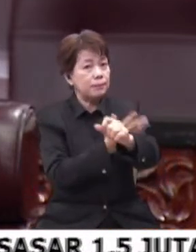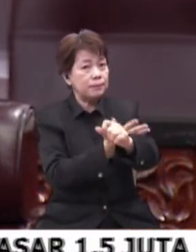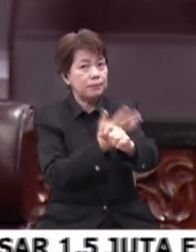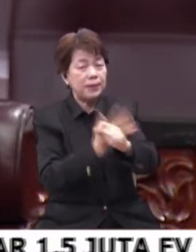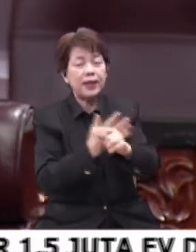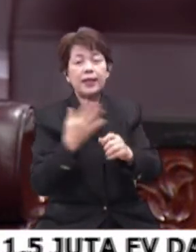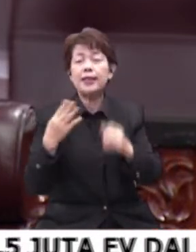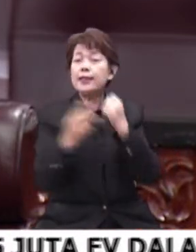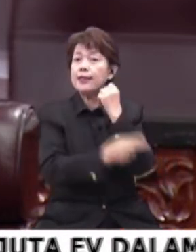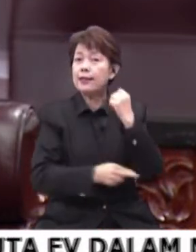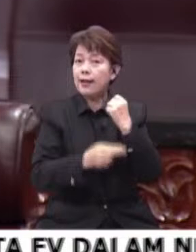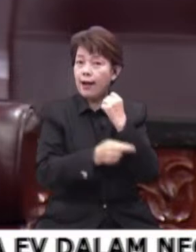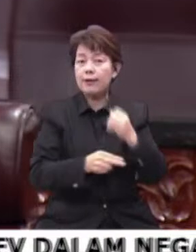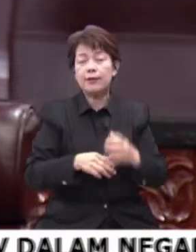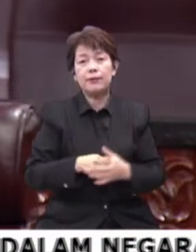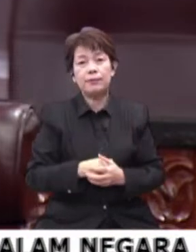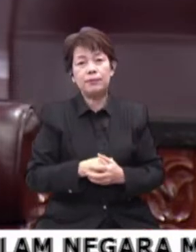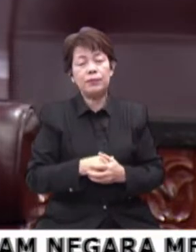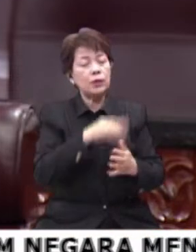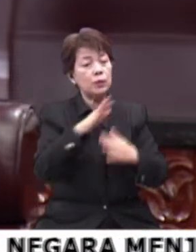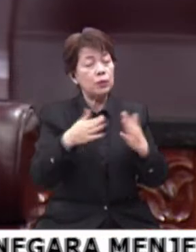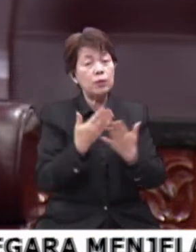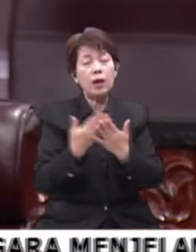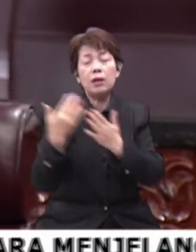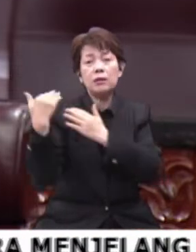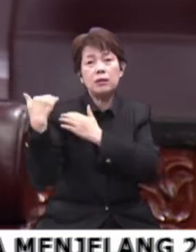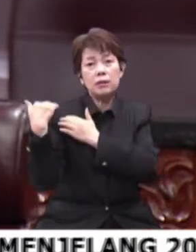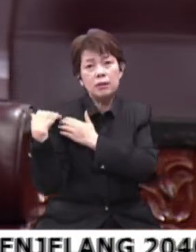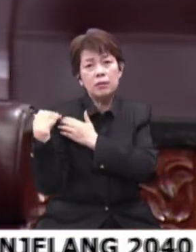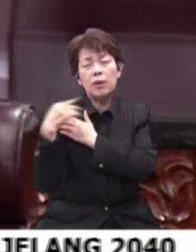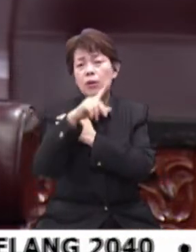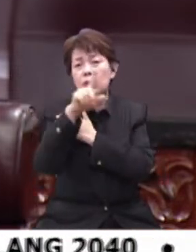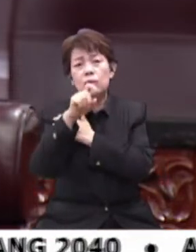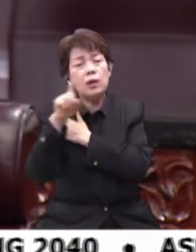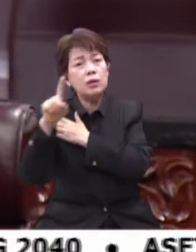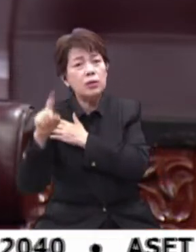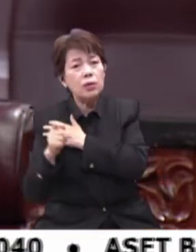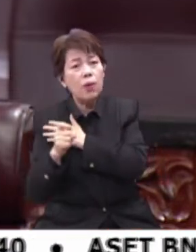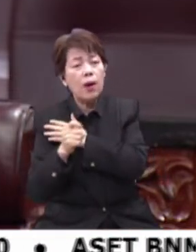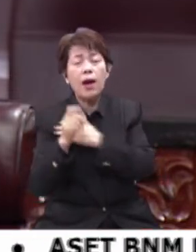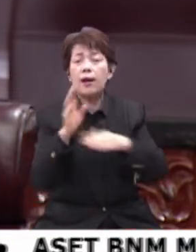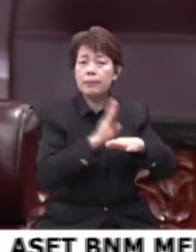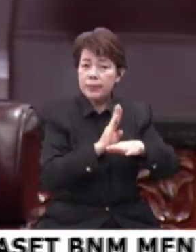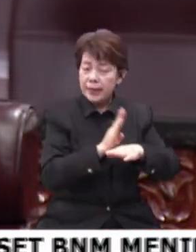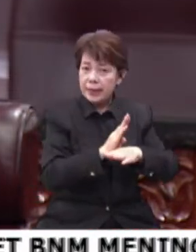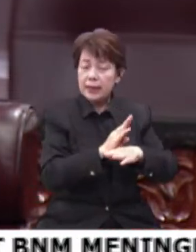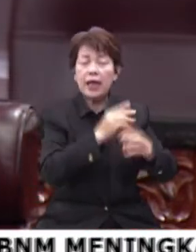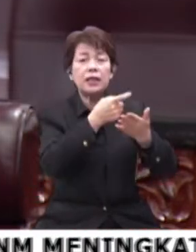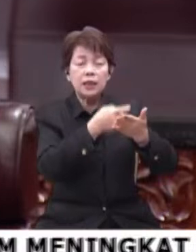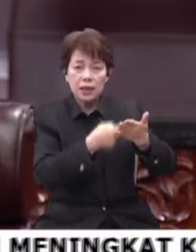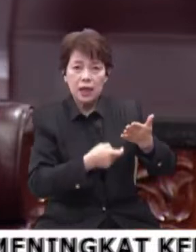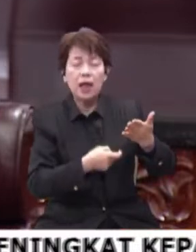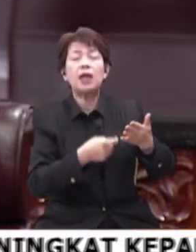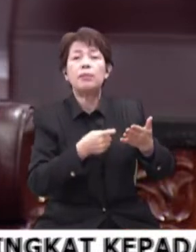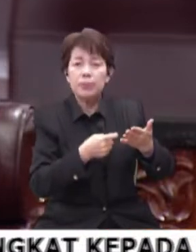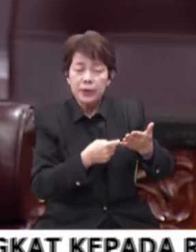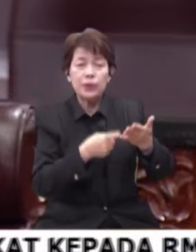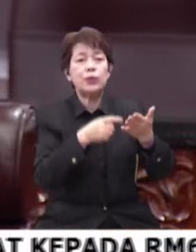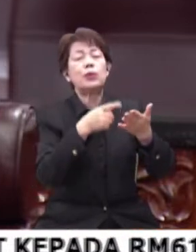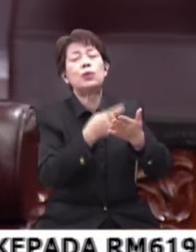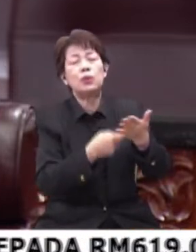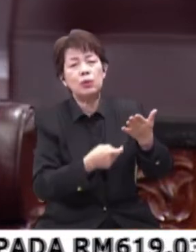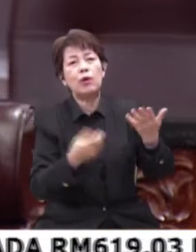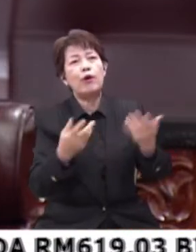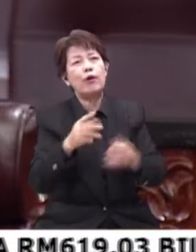Jadi sebenarnya tanggung jawab itu selain soal komersial juga adalah soal nilai peradaban ataupun nilai